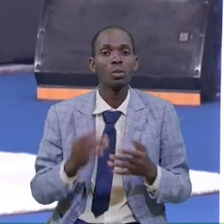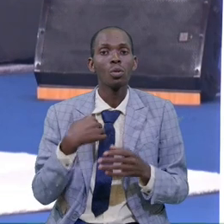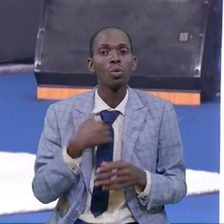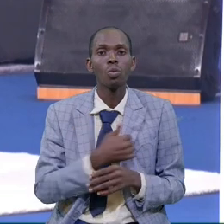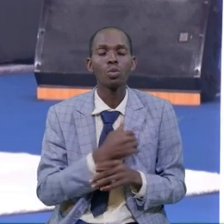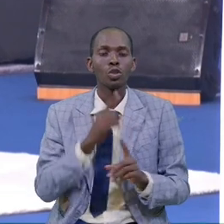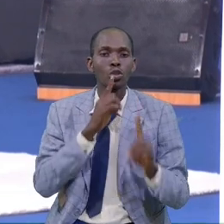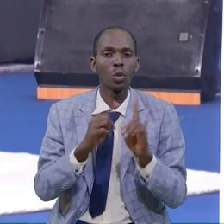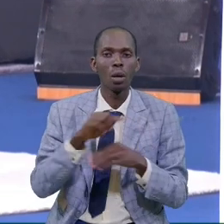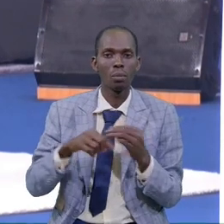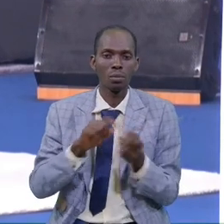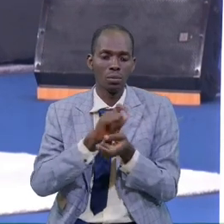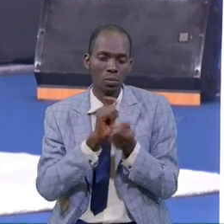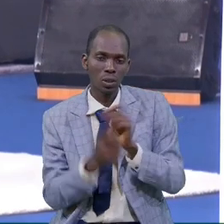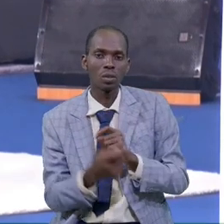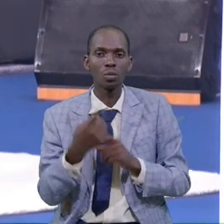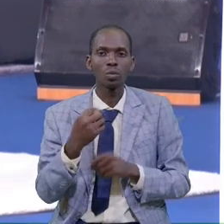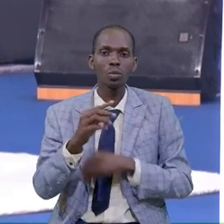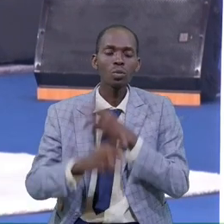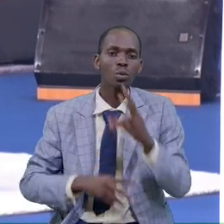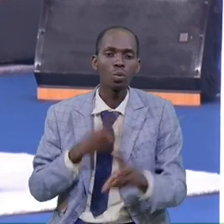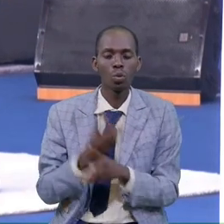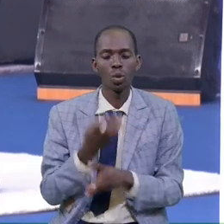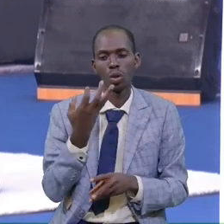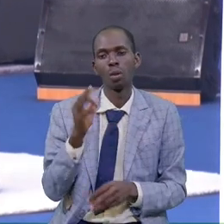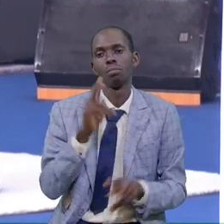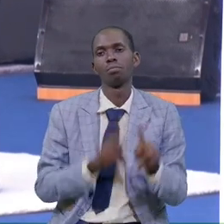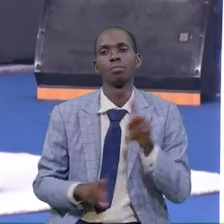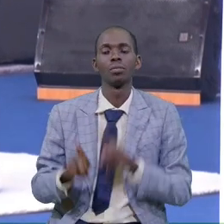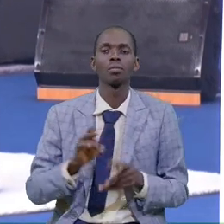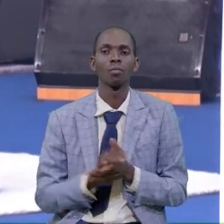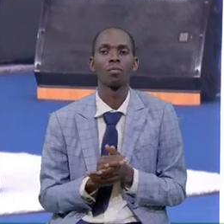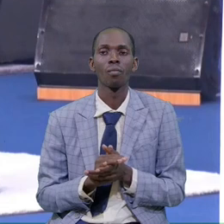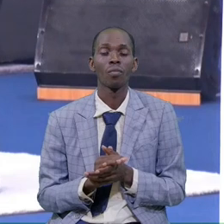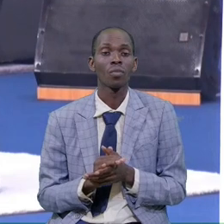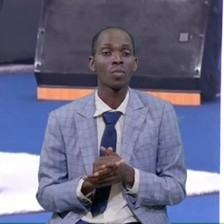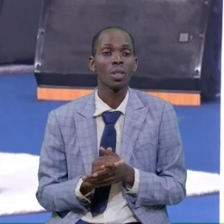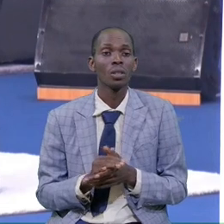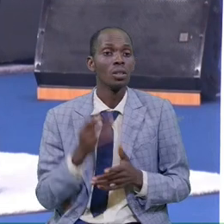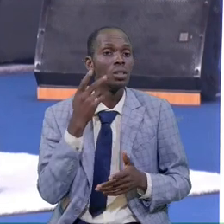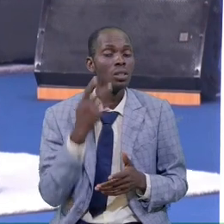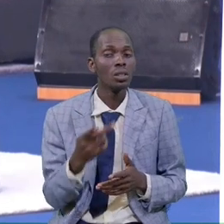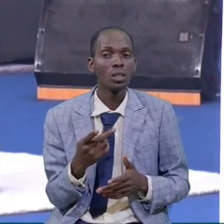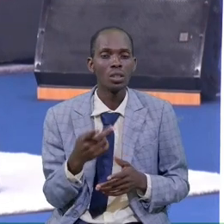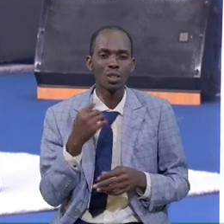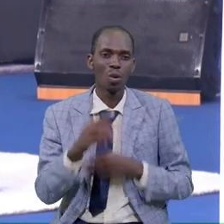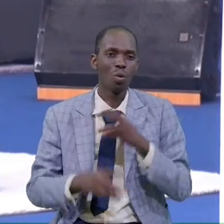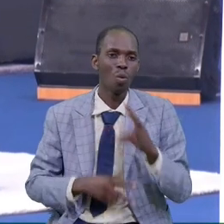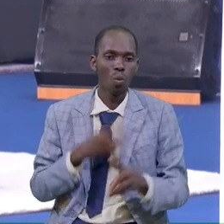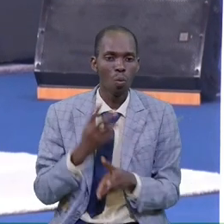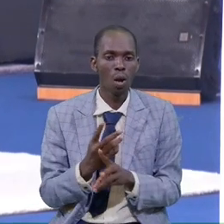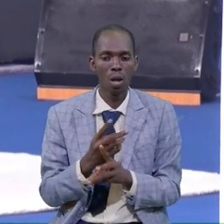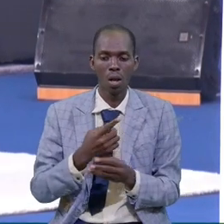monde des gens. Maintenant, c'est prêt à changer le monde autour de toi et le